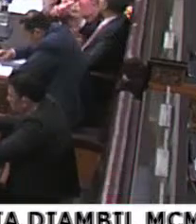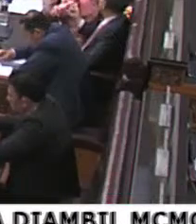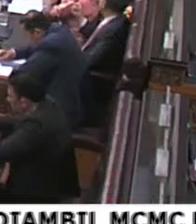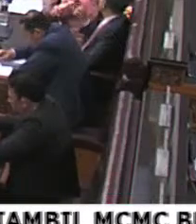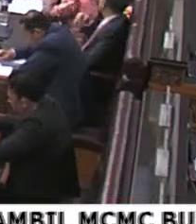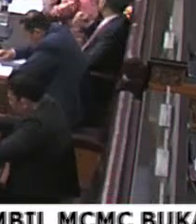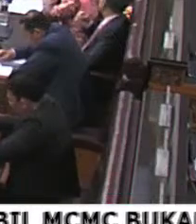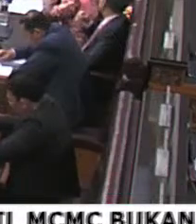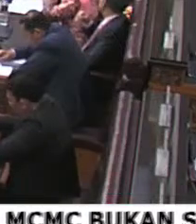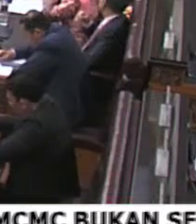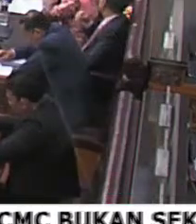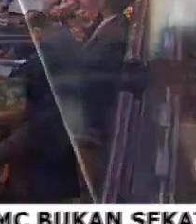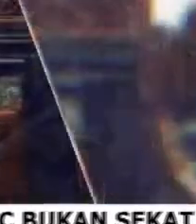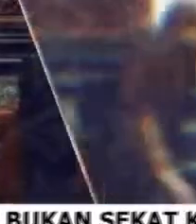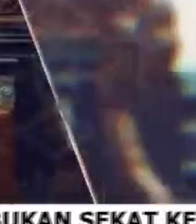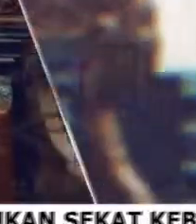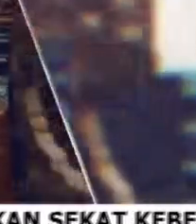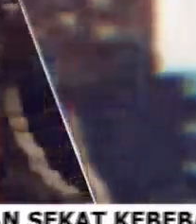memperuntukkan